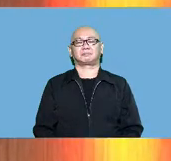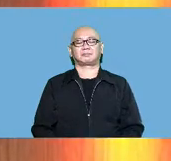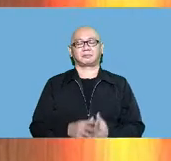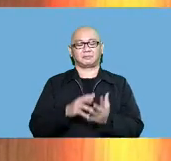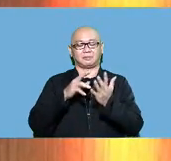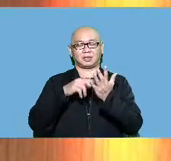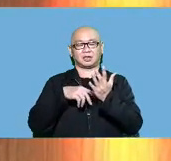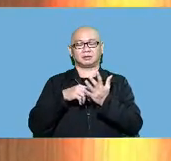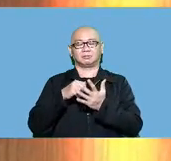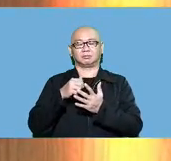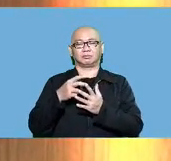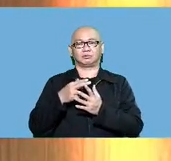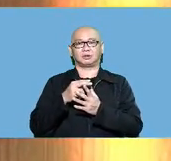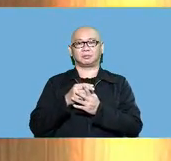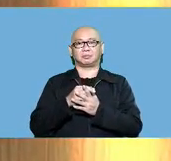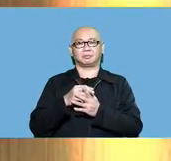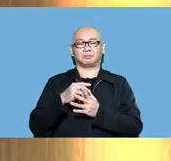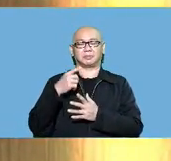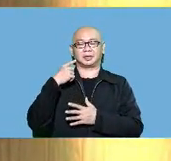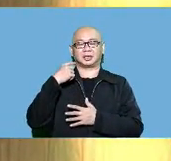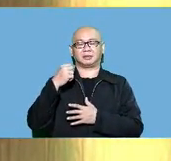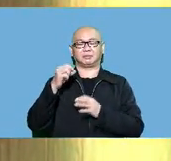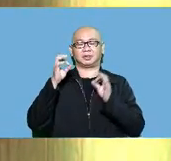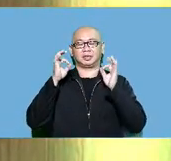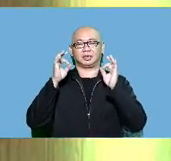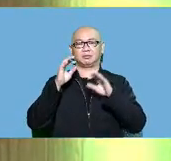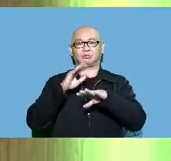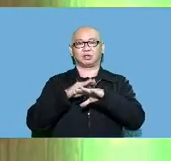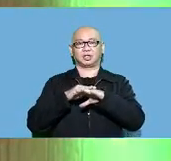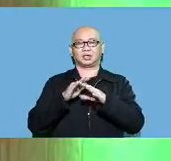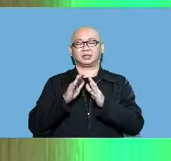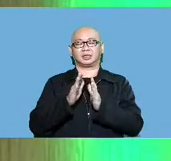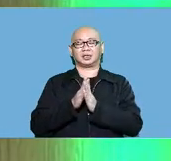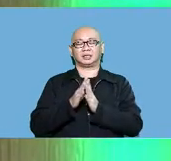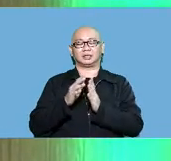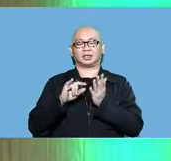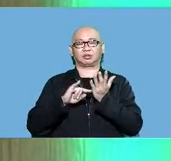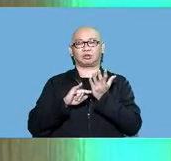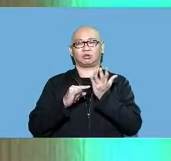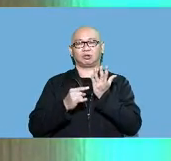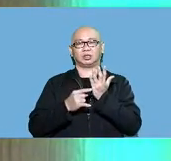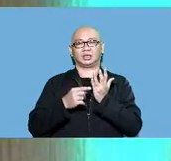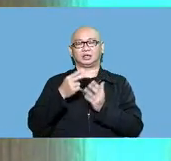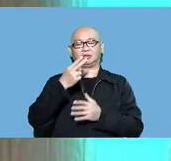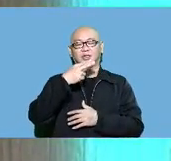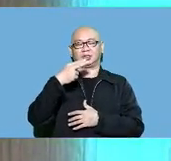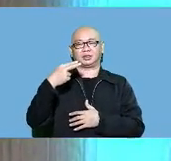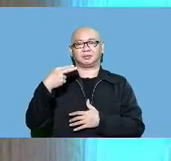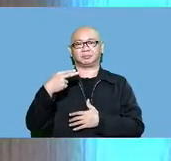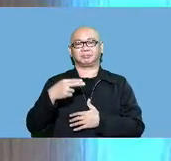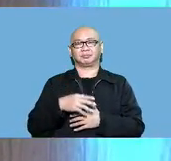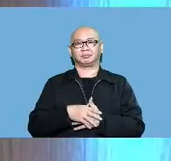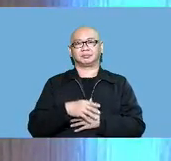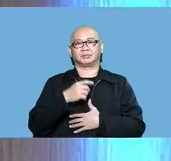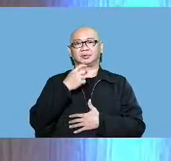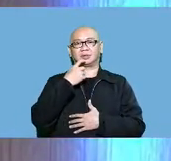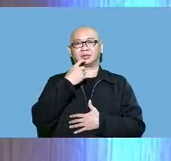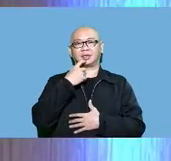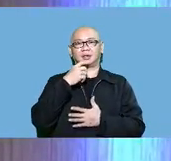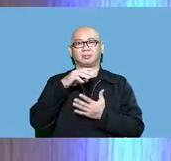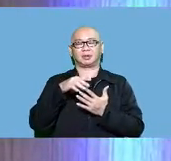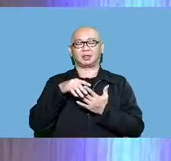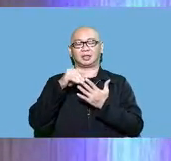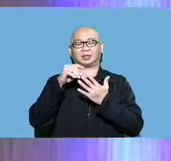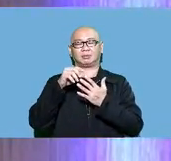Pembacaan keputusan Menteri Pendidikan dan Kebudayaan Riset dan Teknologi Republik Indonesia tentang